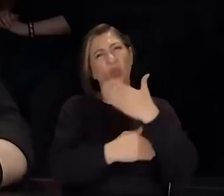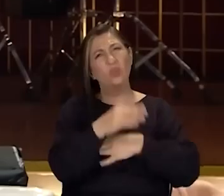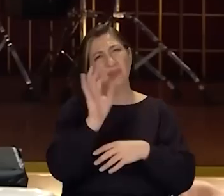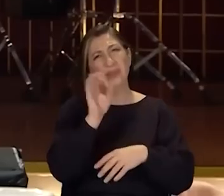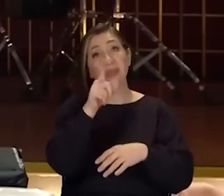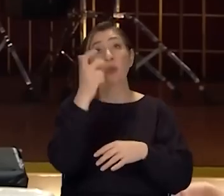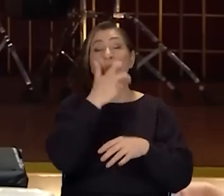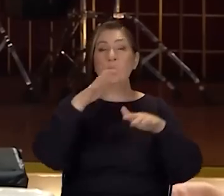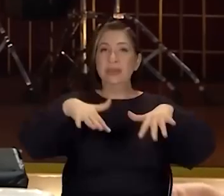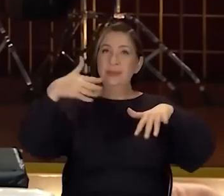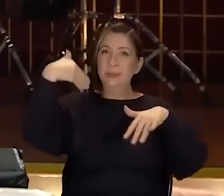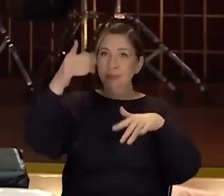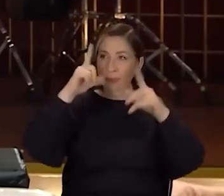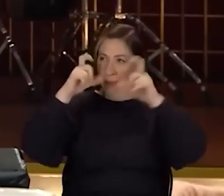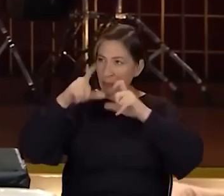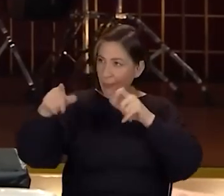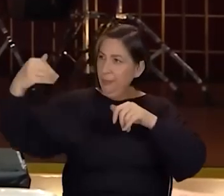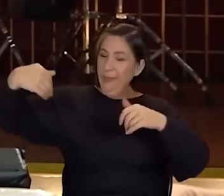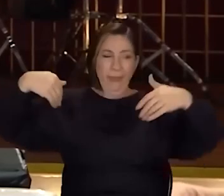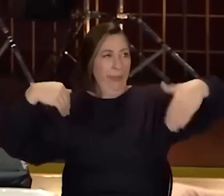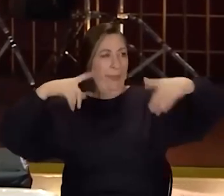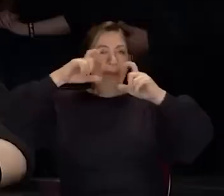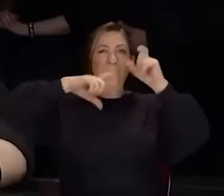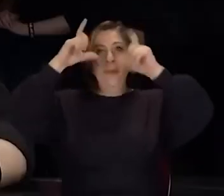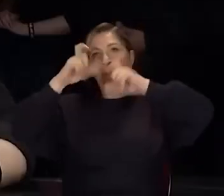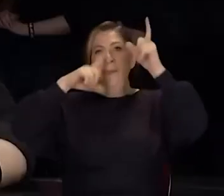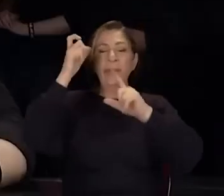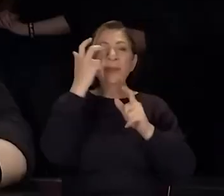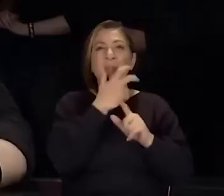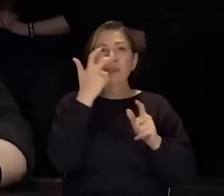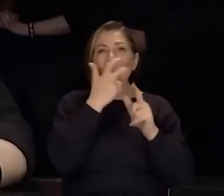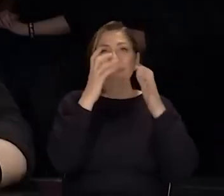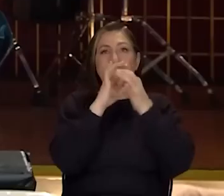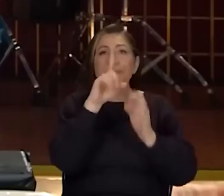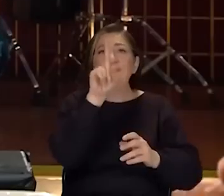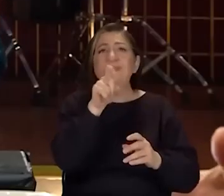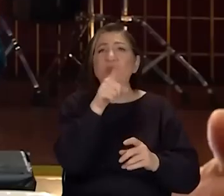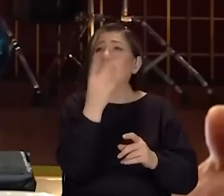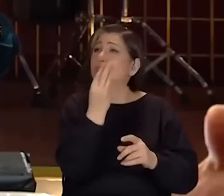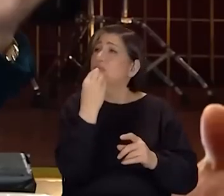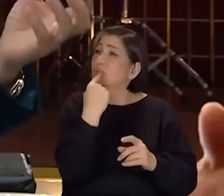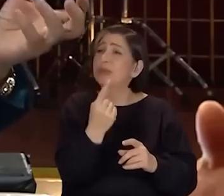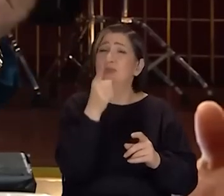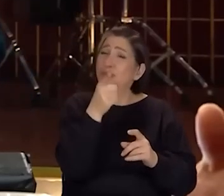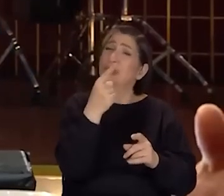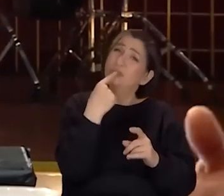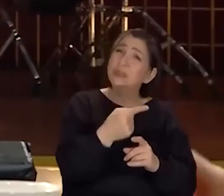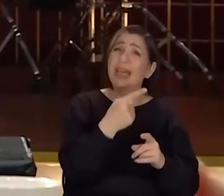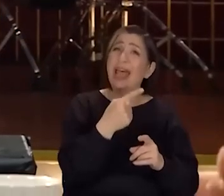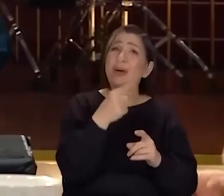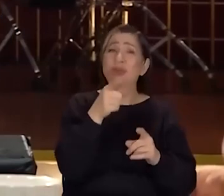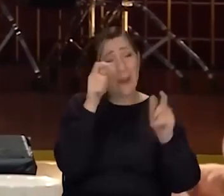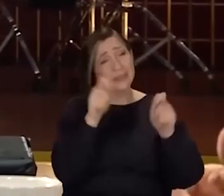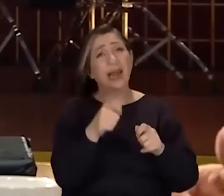Mesela aslında. Senin konserden sonra sen de fotoğraf çektiriyor musun? Evet, çektirirsin. Evet. Mesela şarkılarla ilgili ya şunu ne güzel söyledin, şunu da söylesene, bunu da